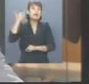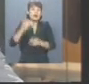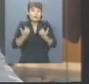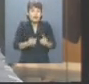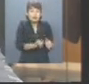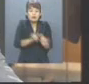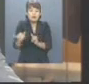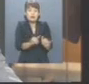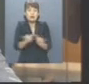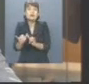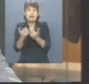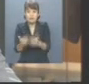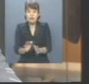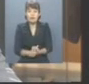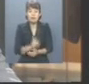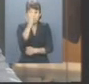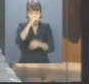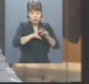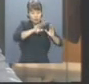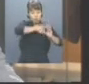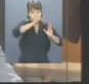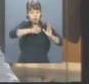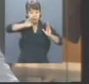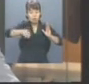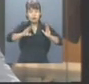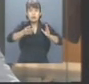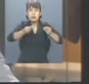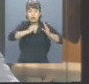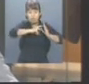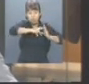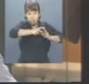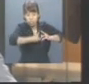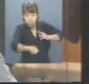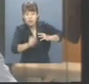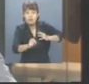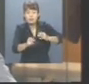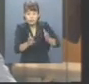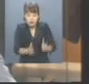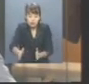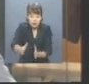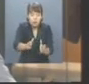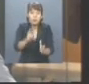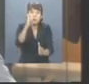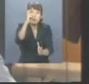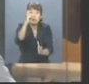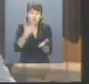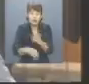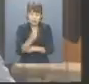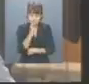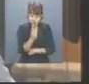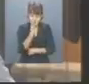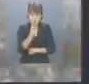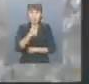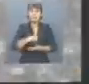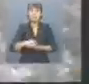ค่ะหลังพื้นที่เชิงเขาหลายจุดนั้นได้เกิดดินสไลด์ทับหมู่บ้านและถนนนั้นได้ถูกตัดขาดติดตามรายงานจากคุณติชลาพุทธสารพันธ์